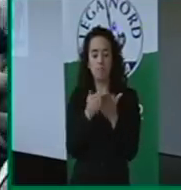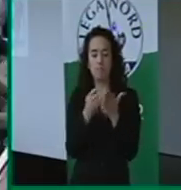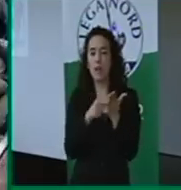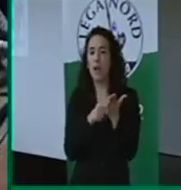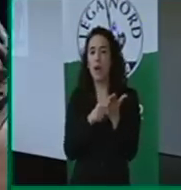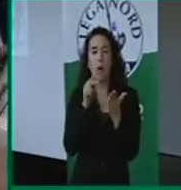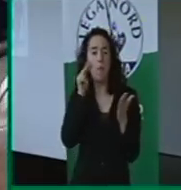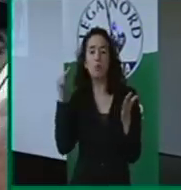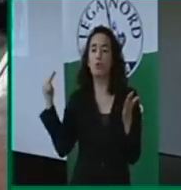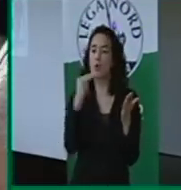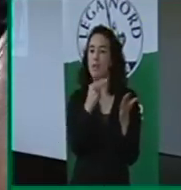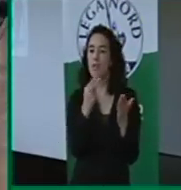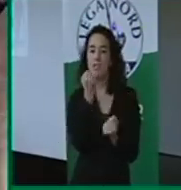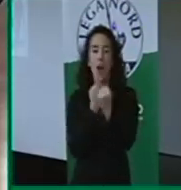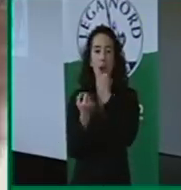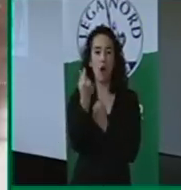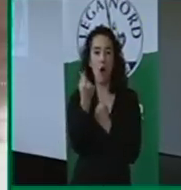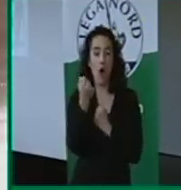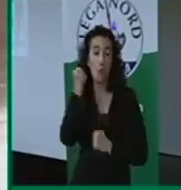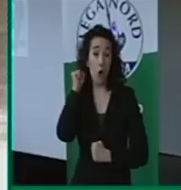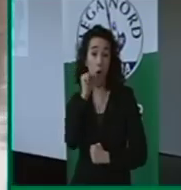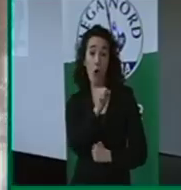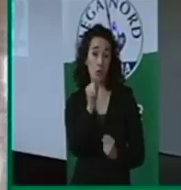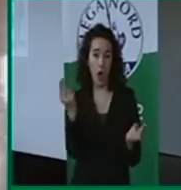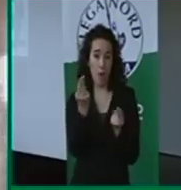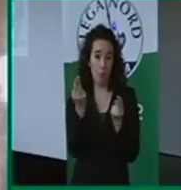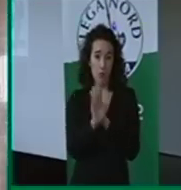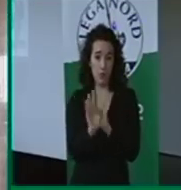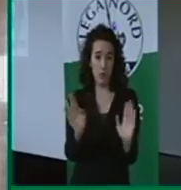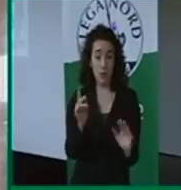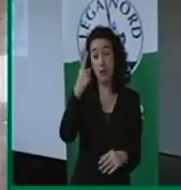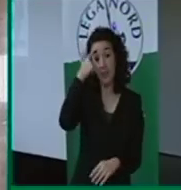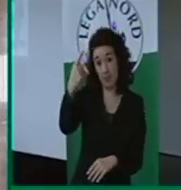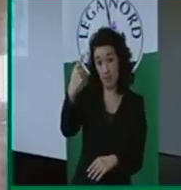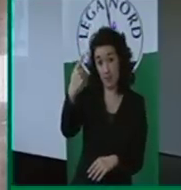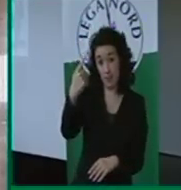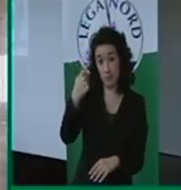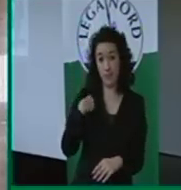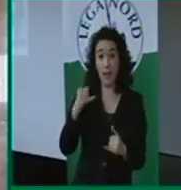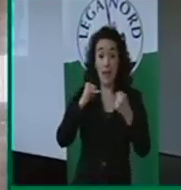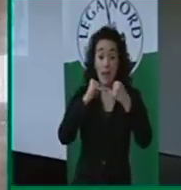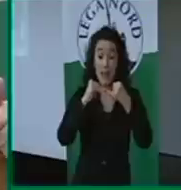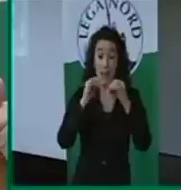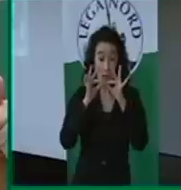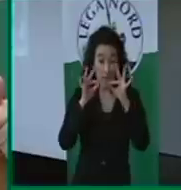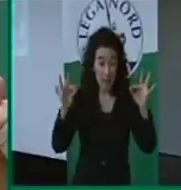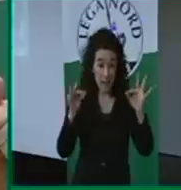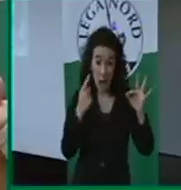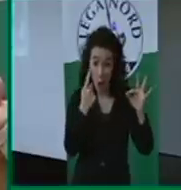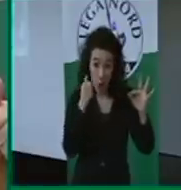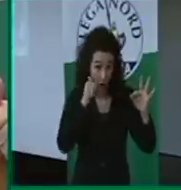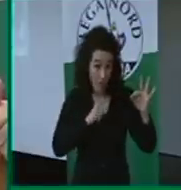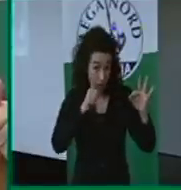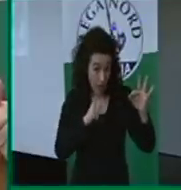vista economico e di questo ve ne accorgerete perché è evidente che se io avessi scritto una riga falsa su questo